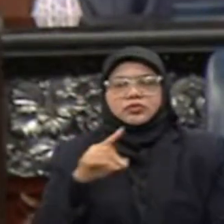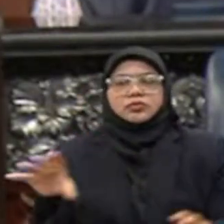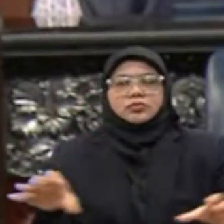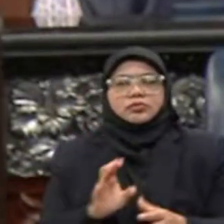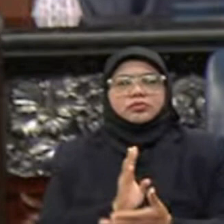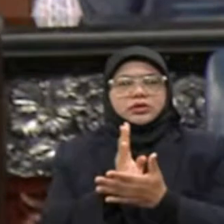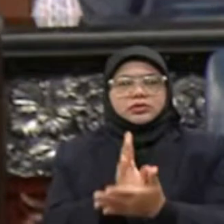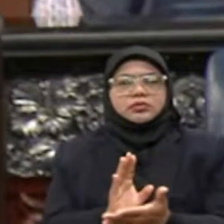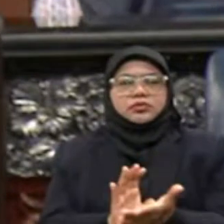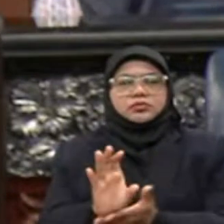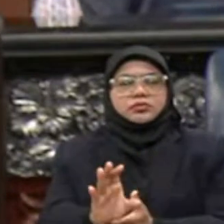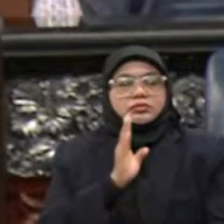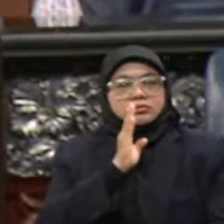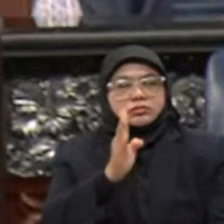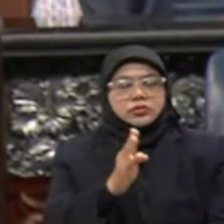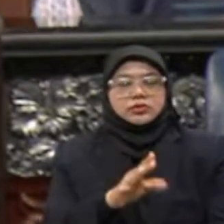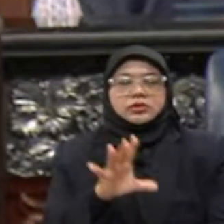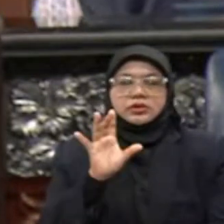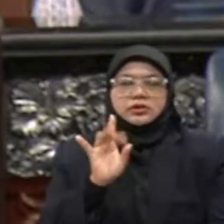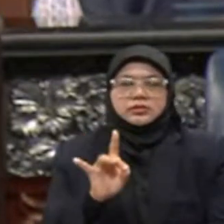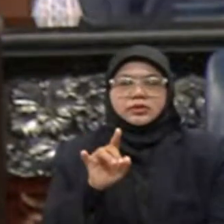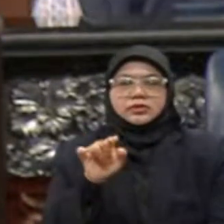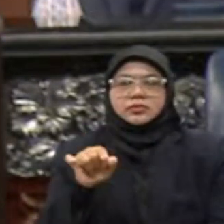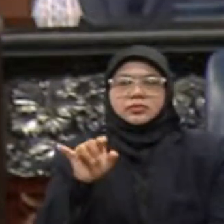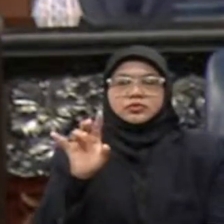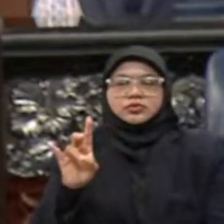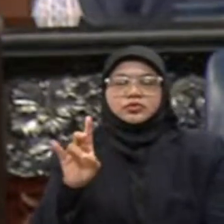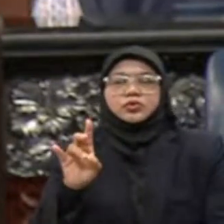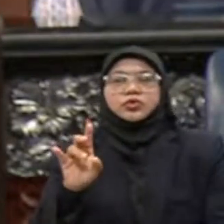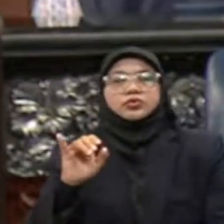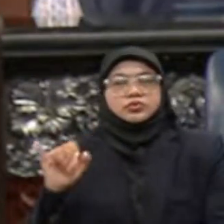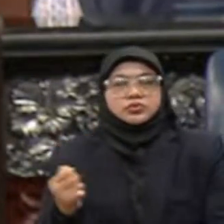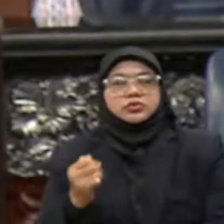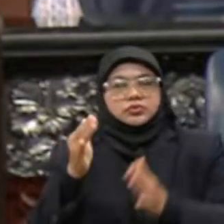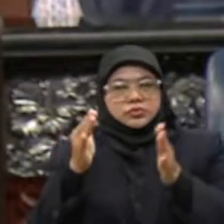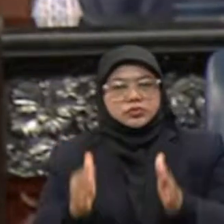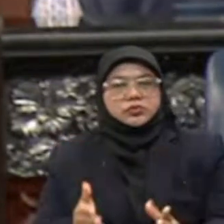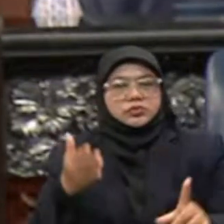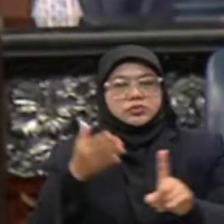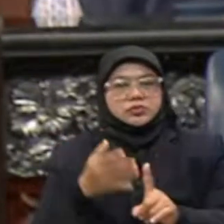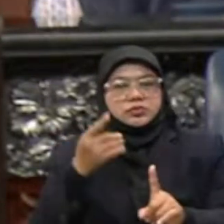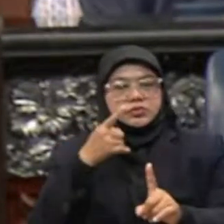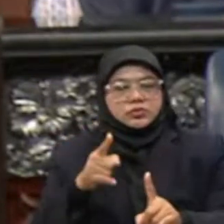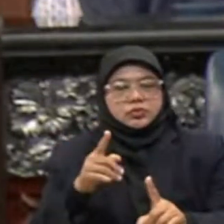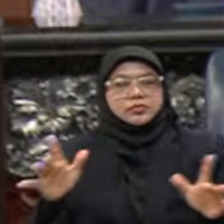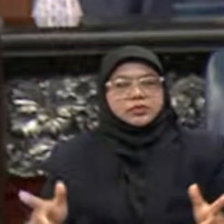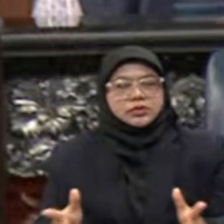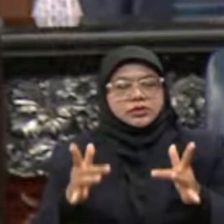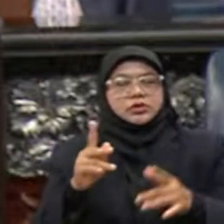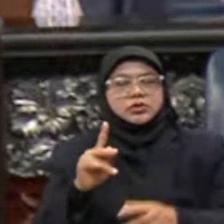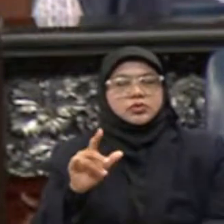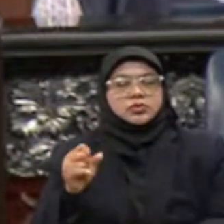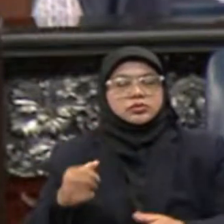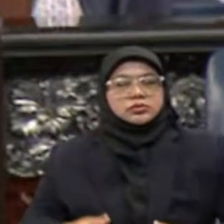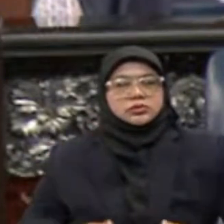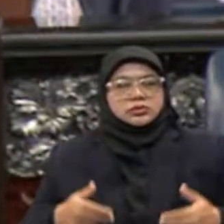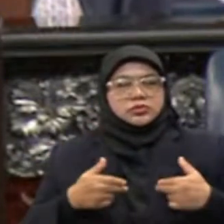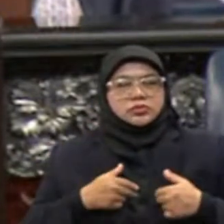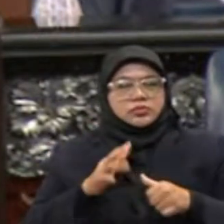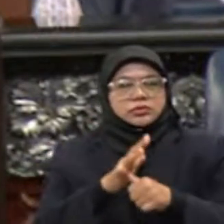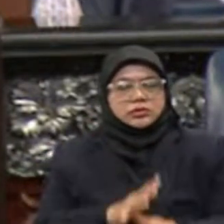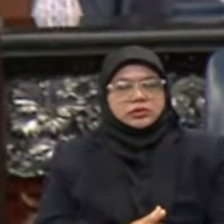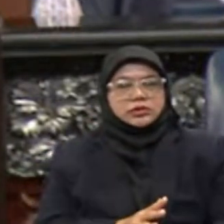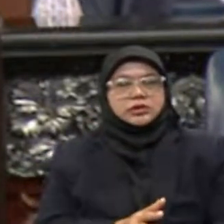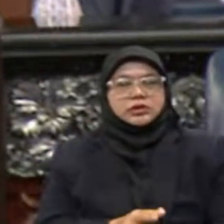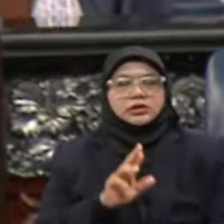bantuan tunai langsung kepada 8 pukulan 7 juta penerima yang bertujuan untuk meringankan konser hidup dan beban keuangan